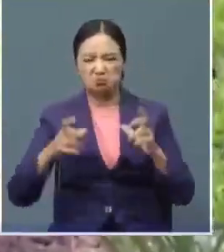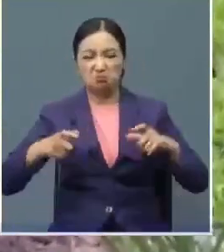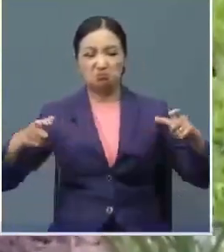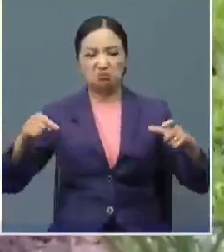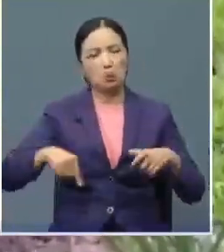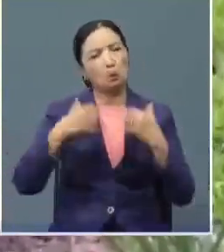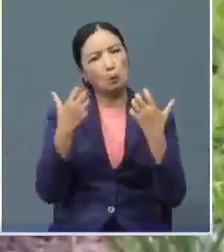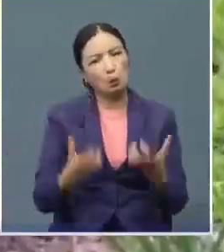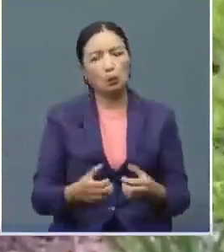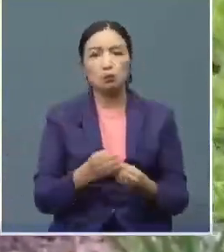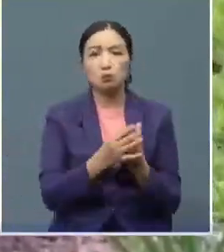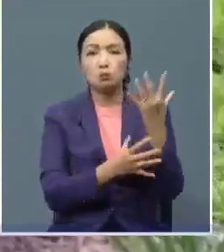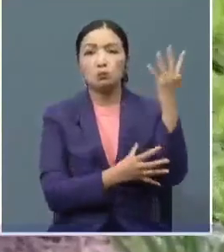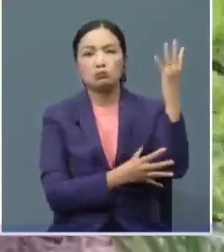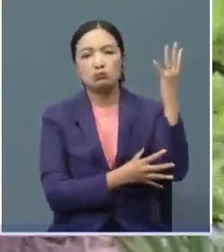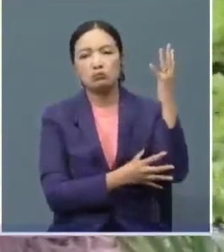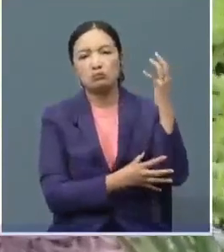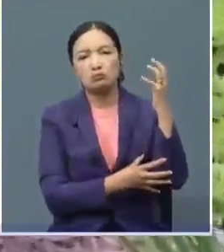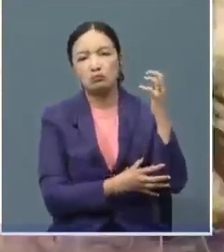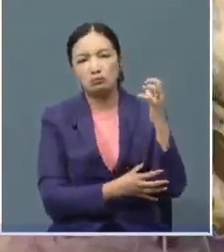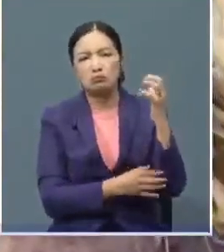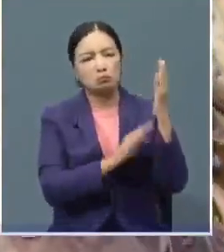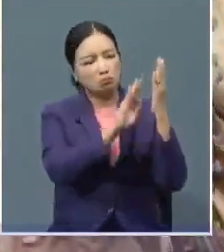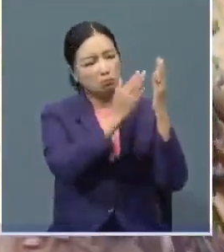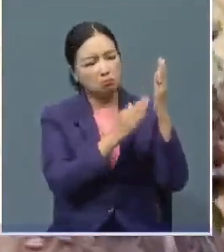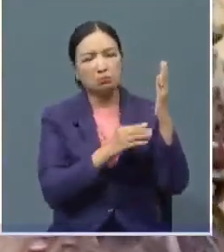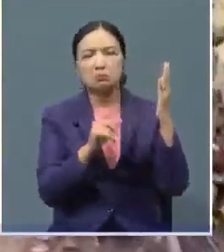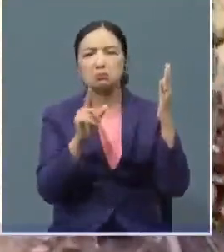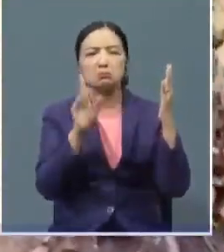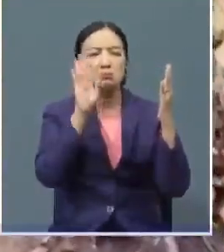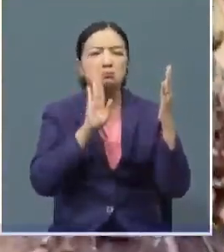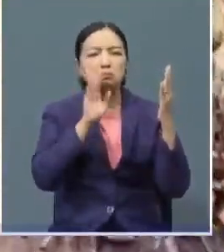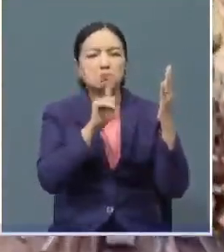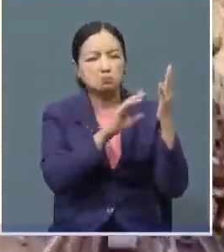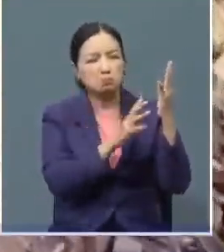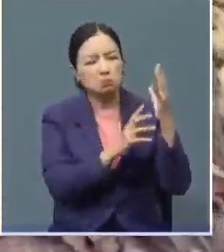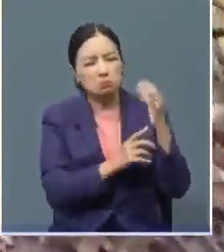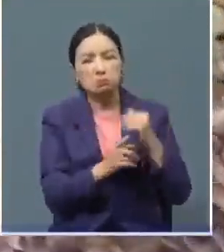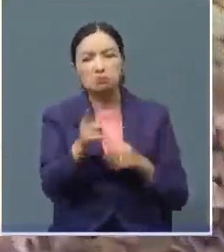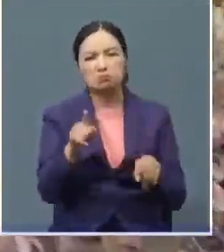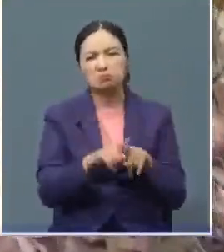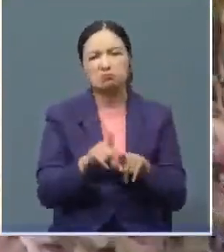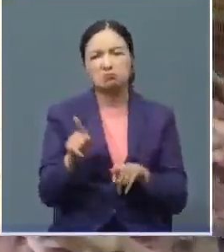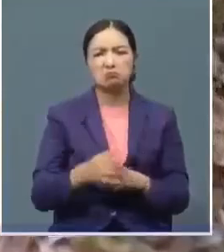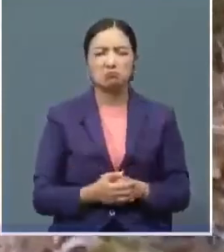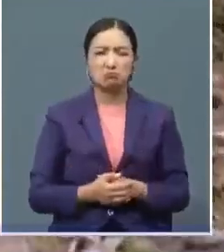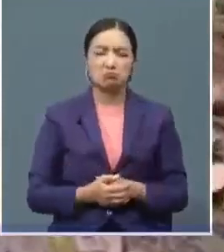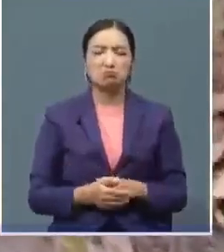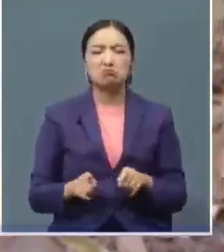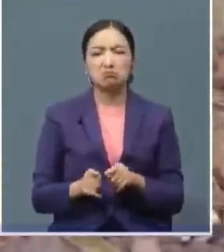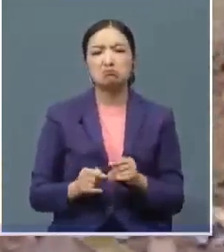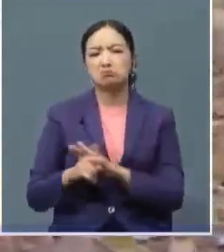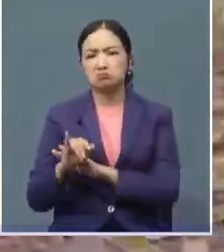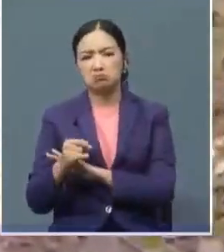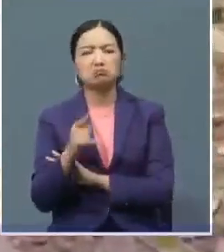สุดเลยครับต้นมังคุดเริ่มยืนต้นตายใบเหลืองแล้วก็ร่วงอันนี้นี่เหมือนที่จันทบุรีังกวาเล่าใเมื่อกี้นี้เลยนะฮะ